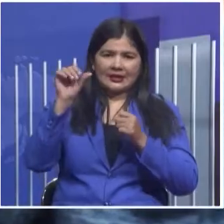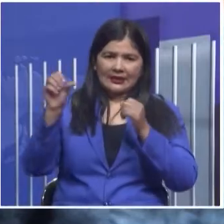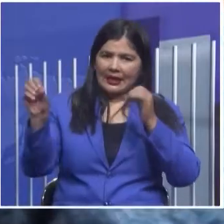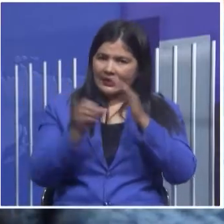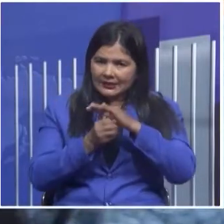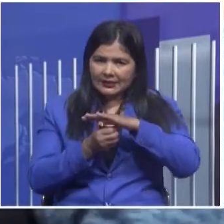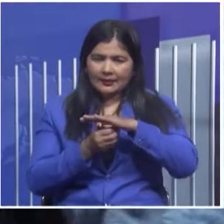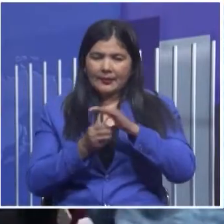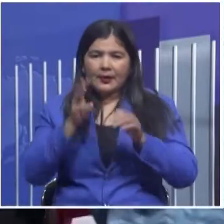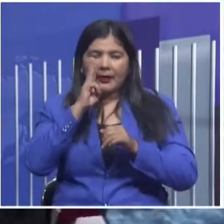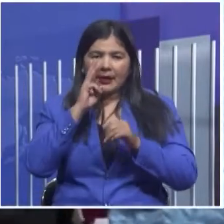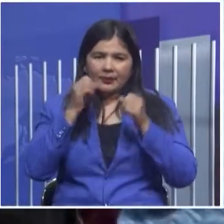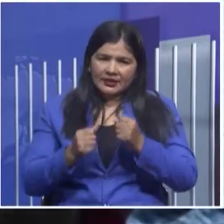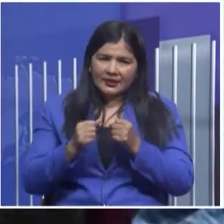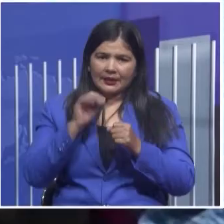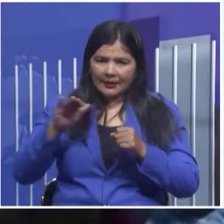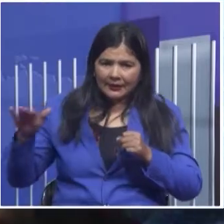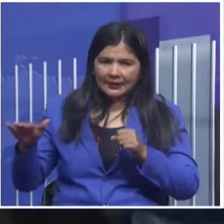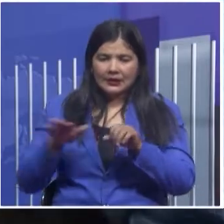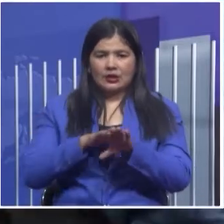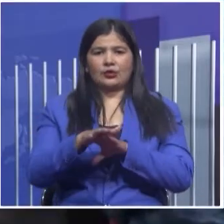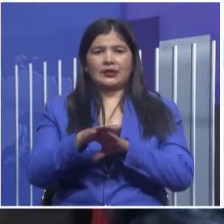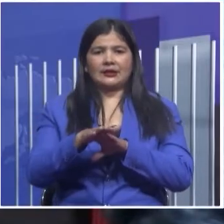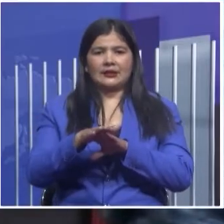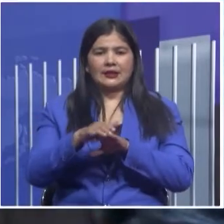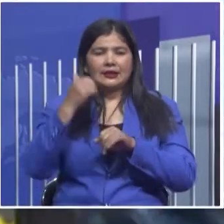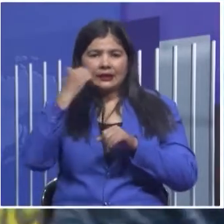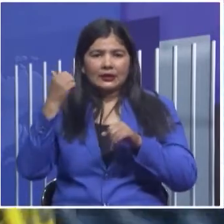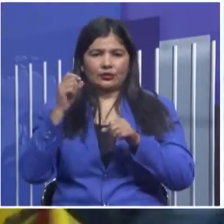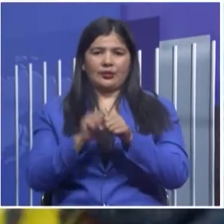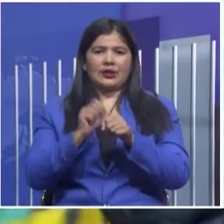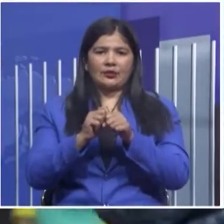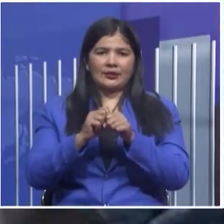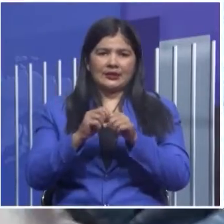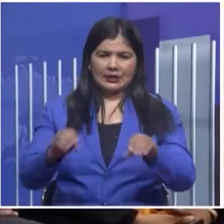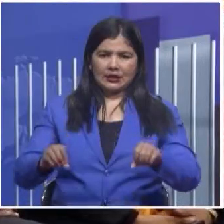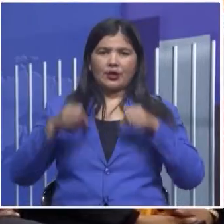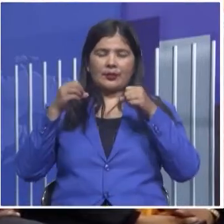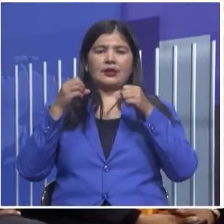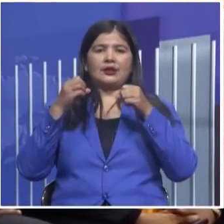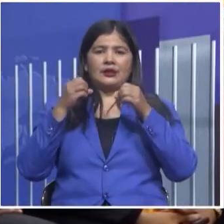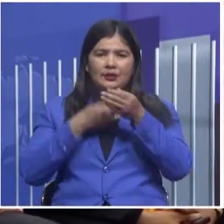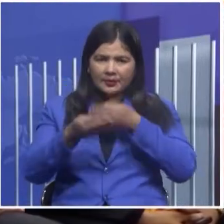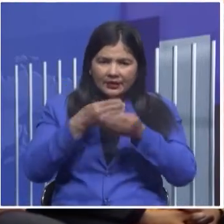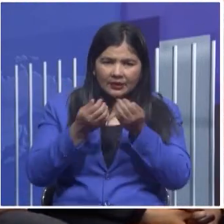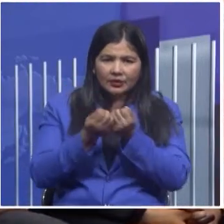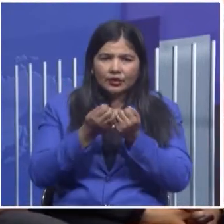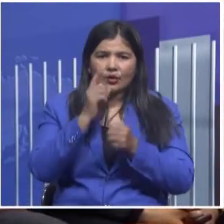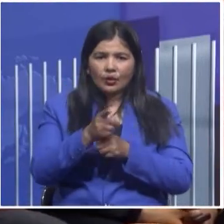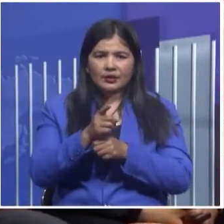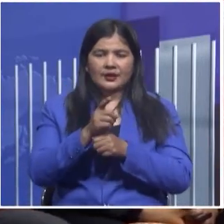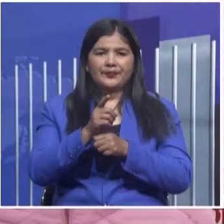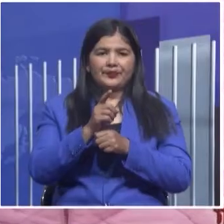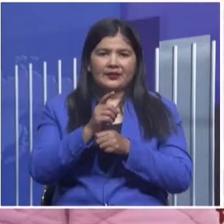ज्येष्ठ नागरिक तथा बालबालिकालाई न्यानो बनाउन कम्बल वितरण गरिएको बताउनुभयो। शीतलहर आकस्मिक योजना 2078 कार्यक्रम